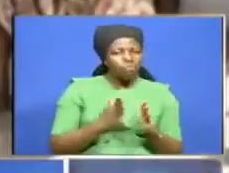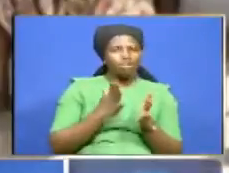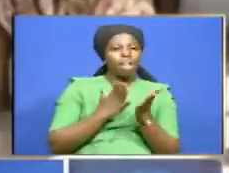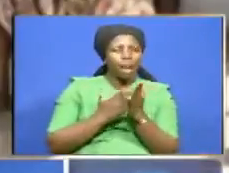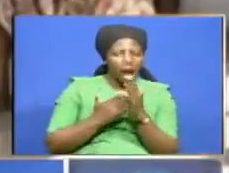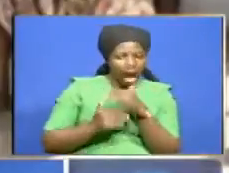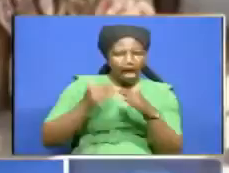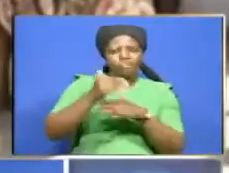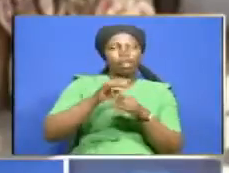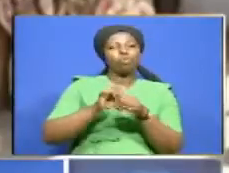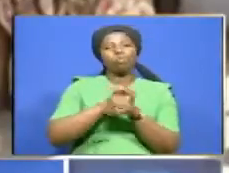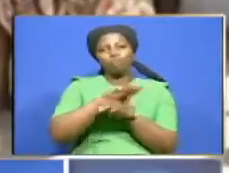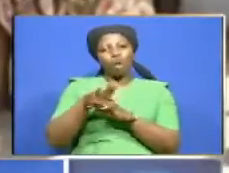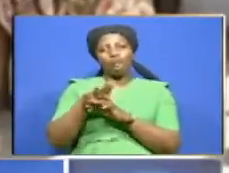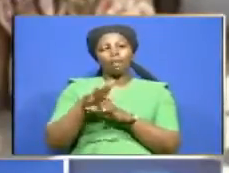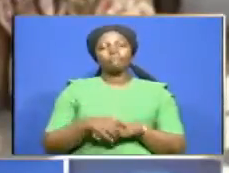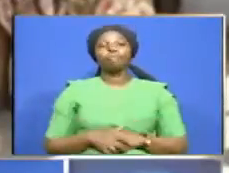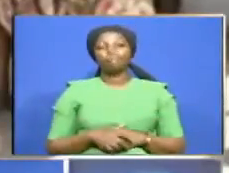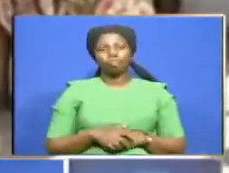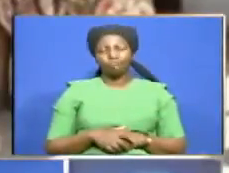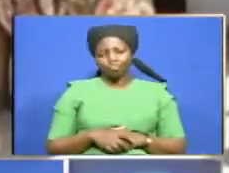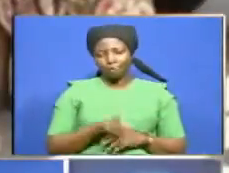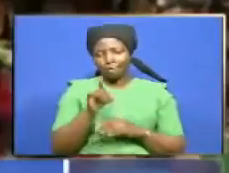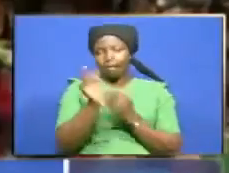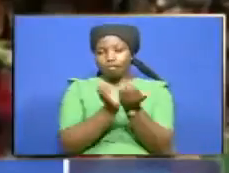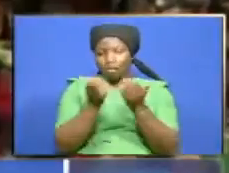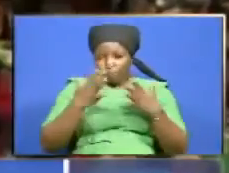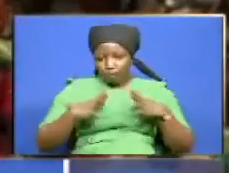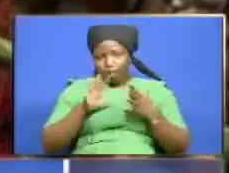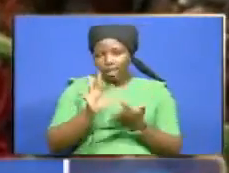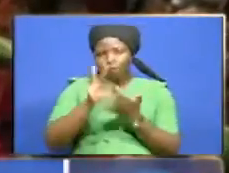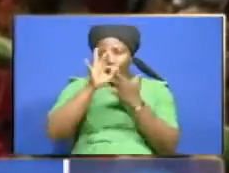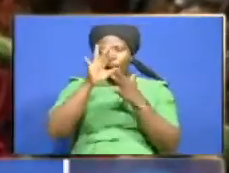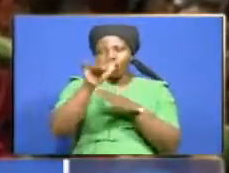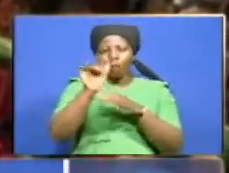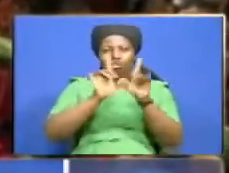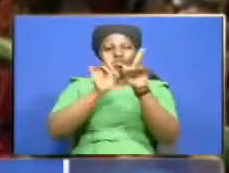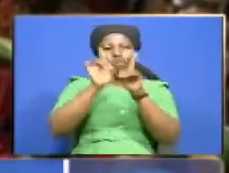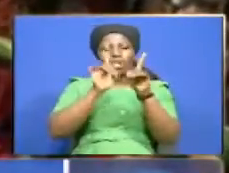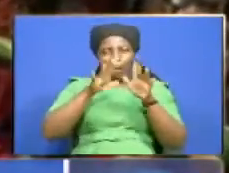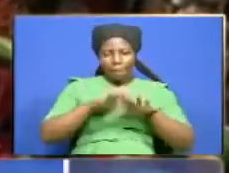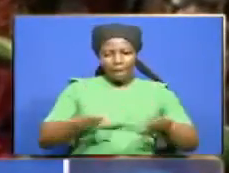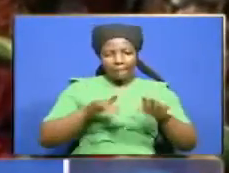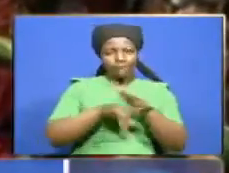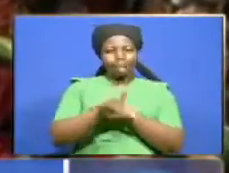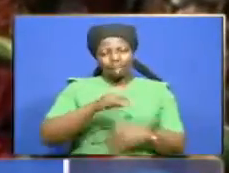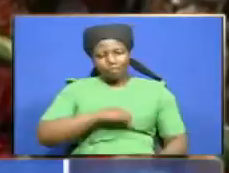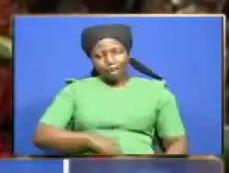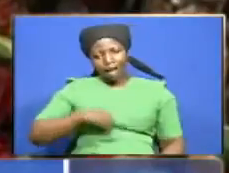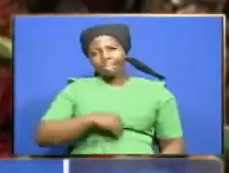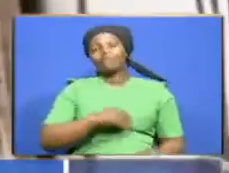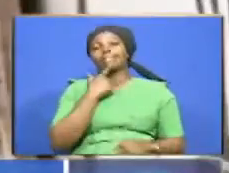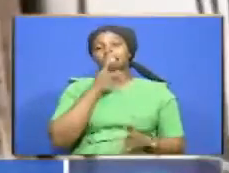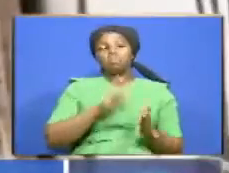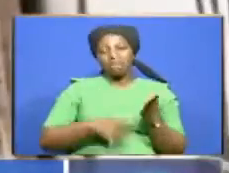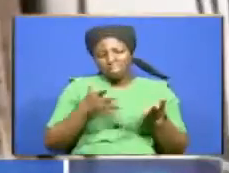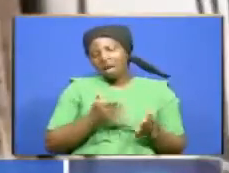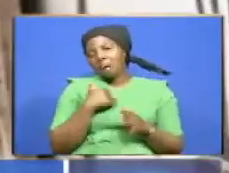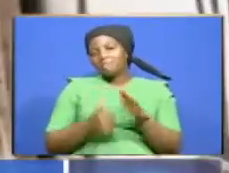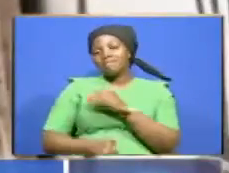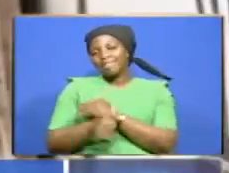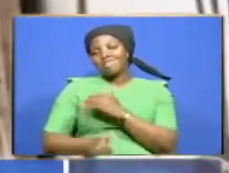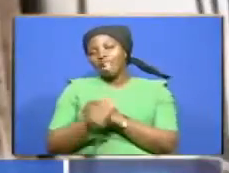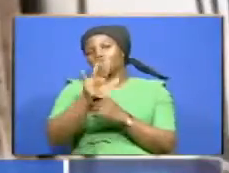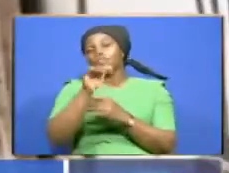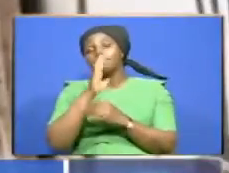la COVID-19. Wafanyabiashara hao hasa kutoka soko la utalii la Malindi wanasema sasa wamo hatarini ya kufukuzwa